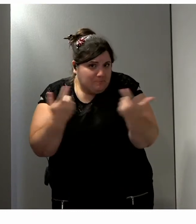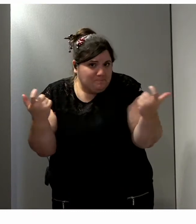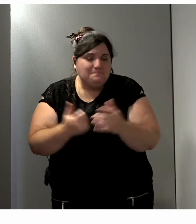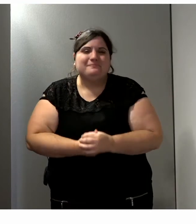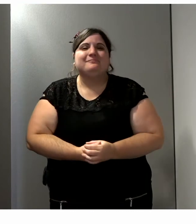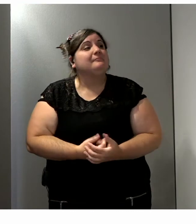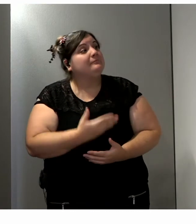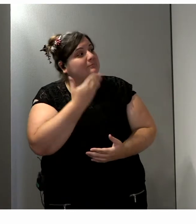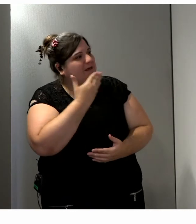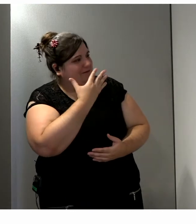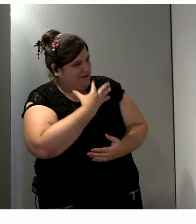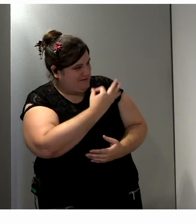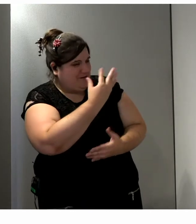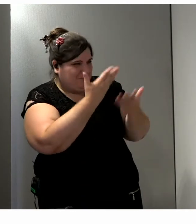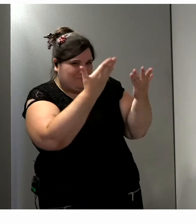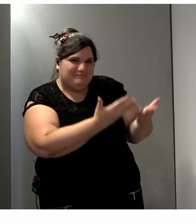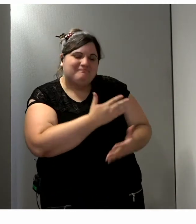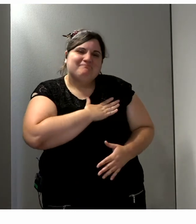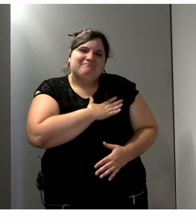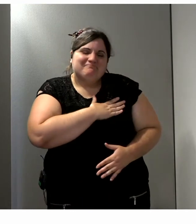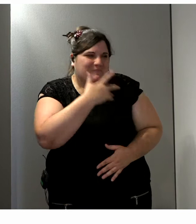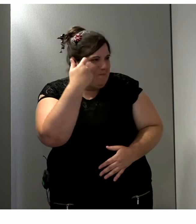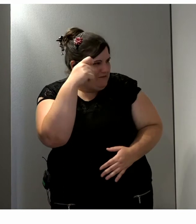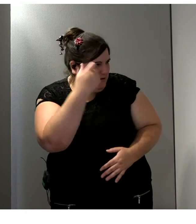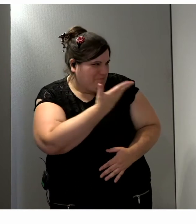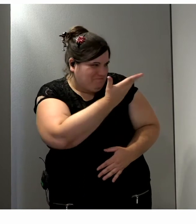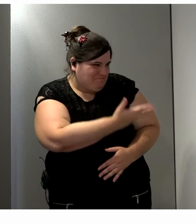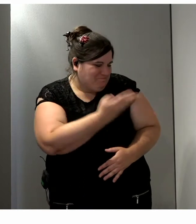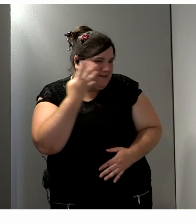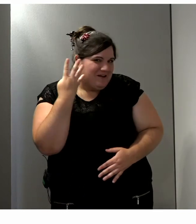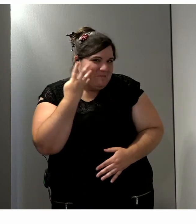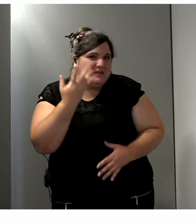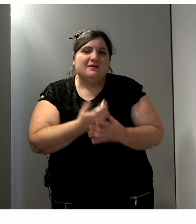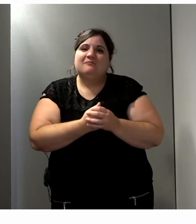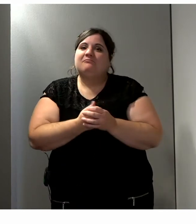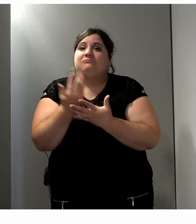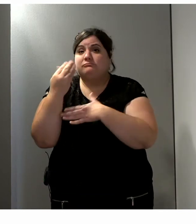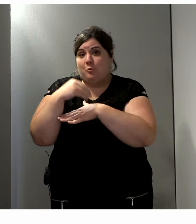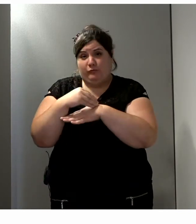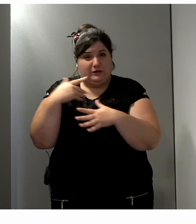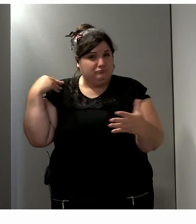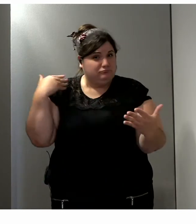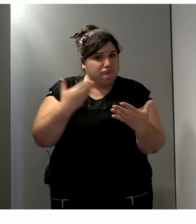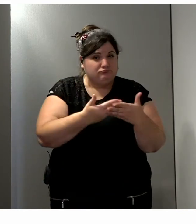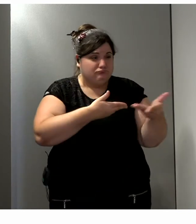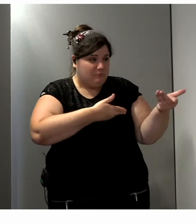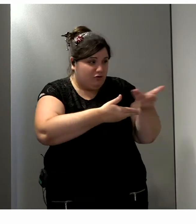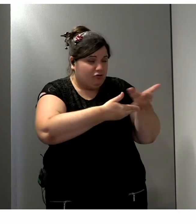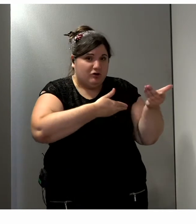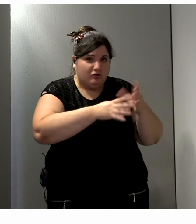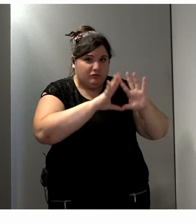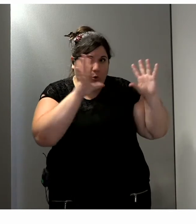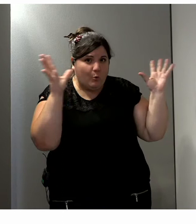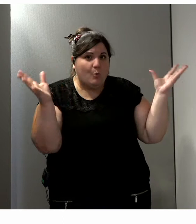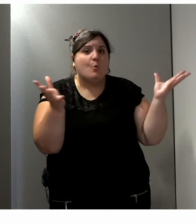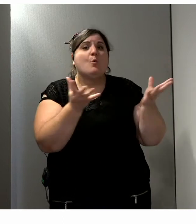cher Président. Cher Jérémy, vous savez combien le Conseil apprécie les échanges que nous avons ensemble, qui sont réguliers et nourris. Vous serez